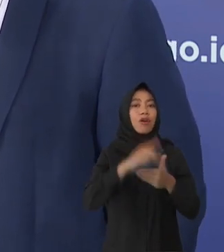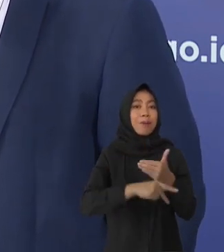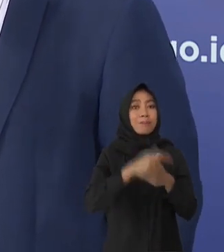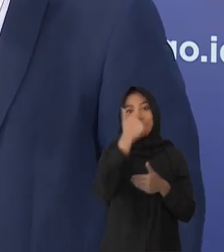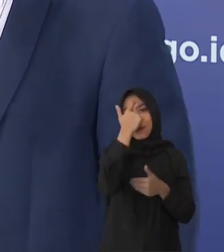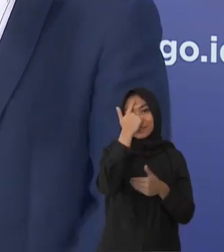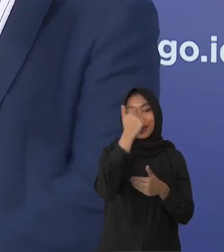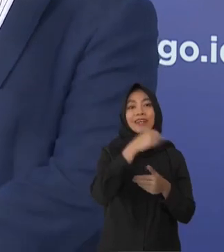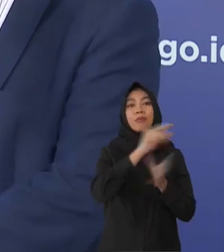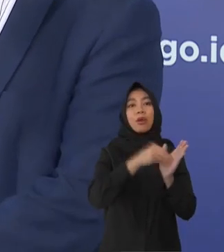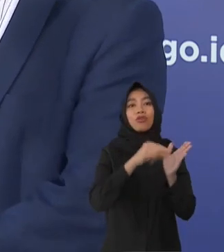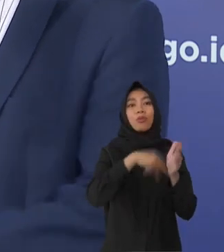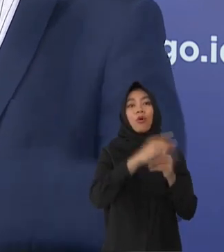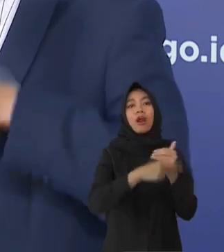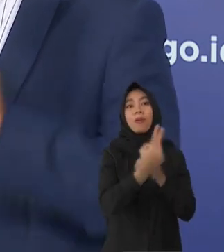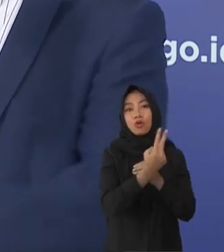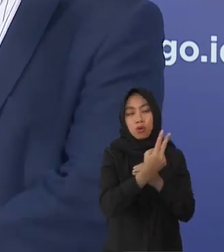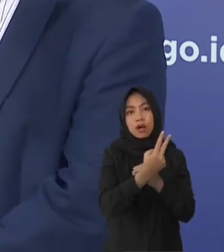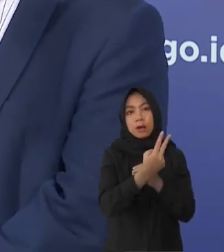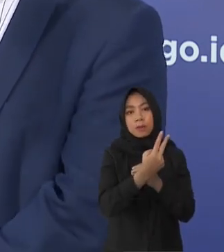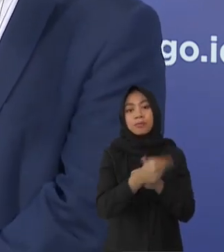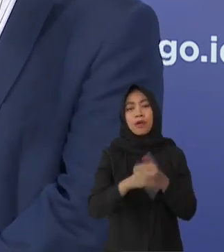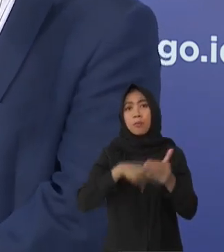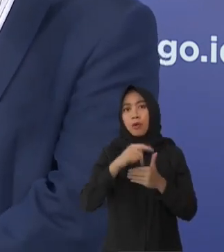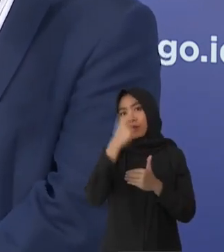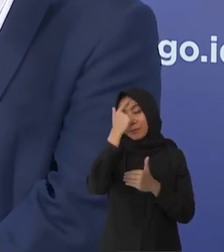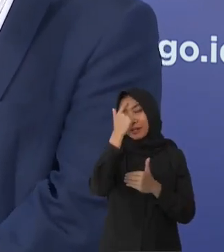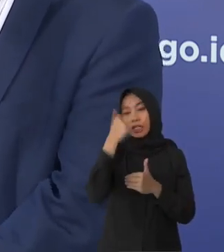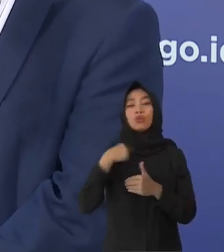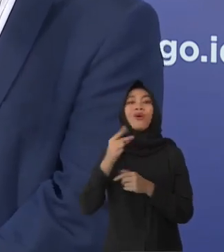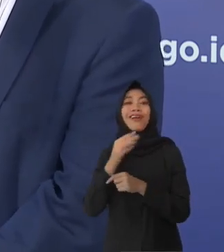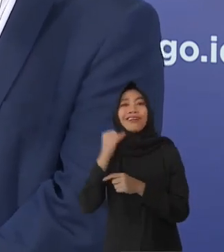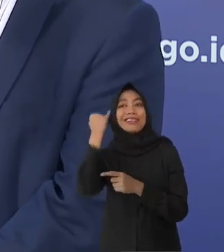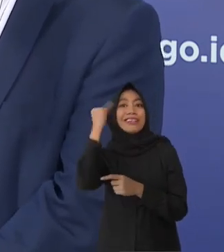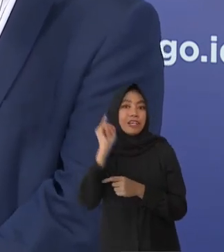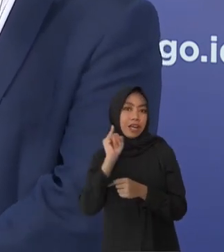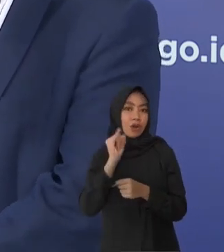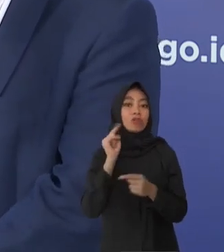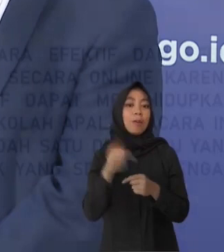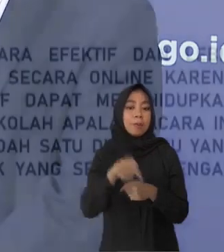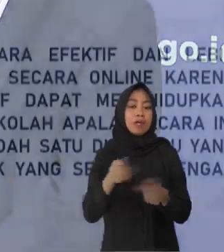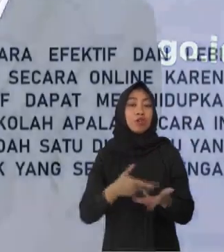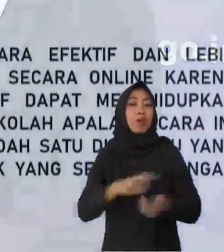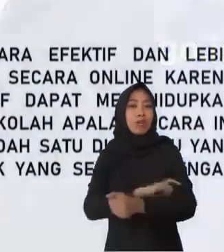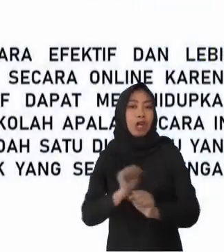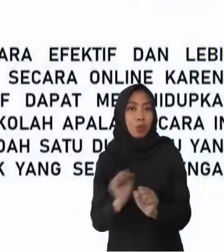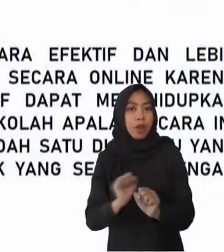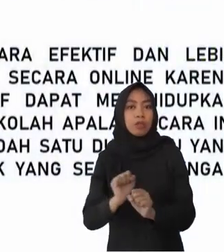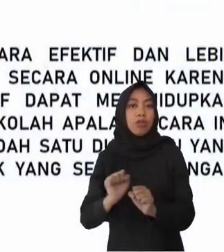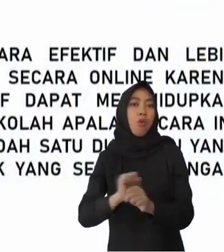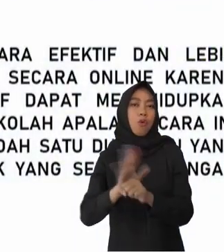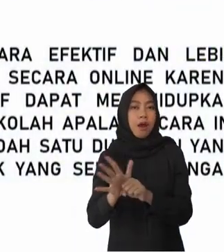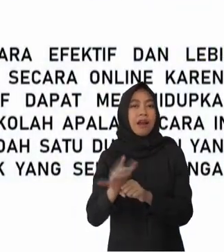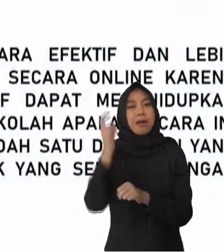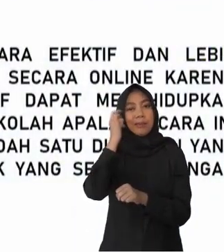adalah program yang diciptakan, yang diinisiasi oleh RRI dalam masa-masa COVID ini.